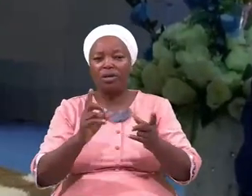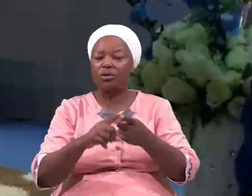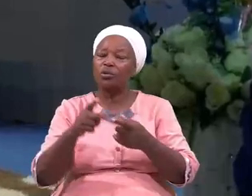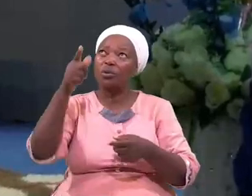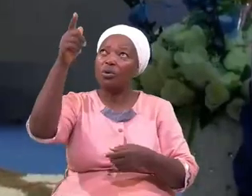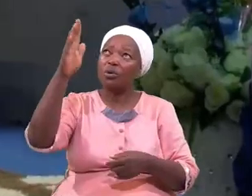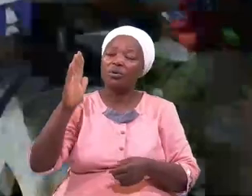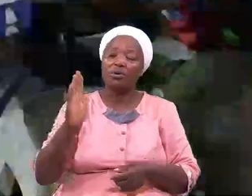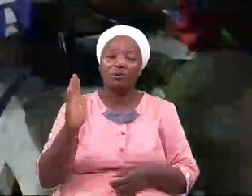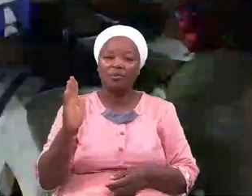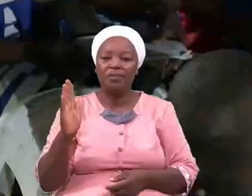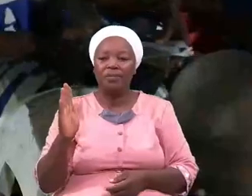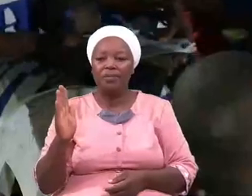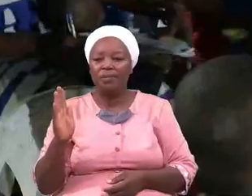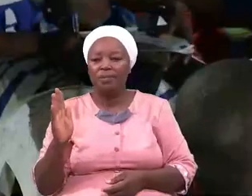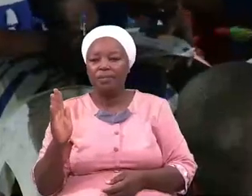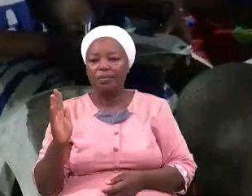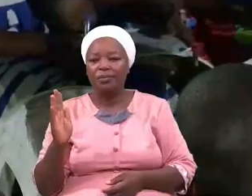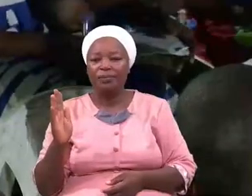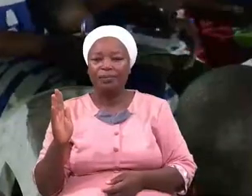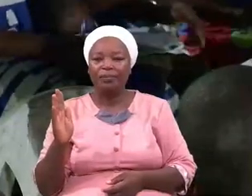C'est que la force est à Dieu.